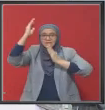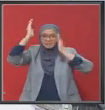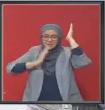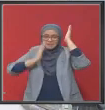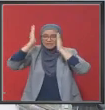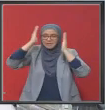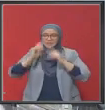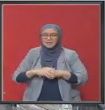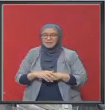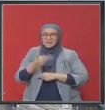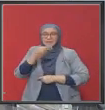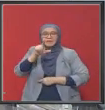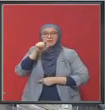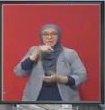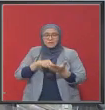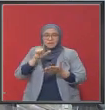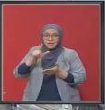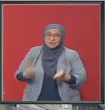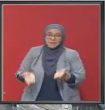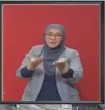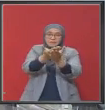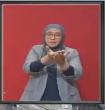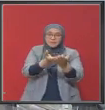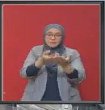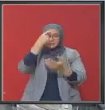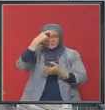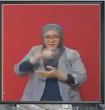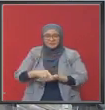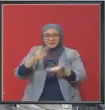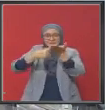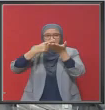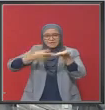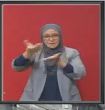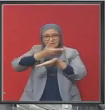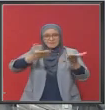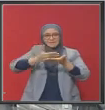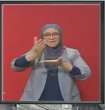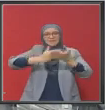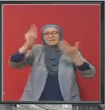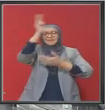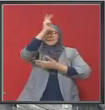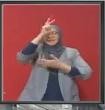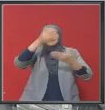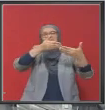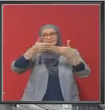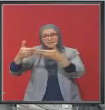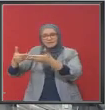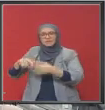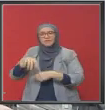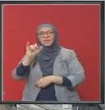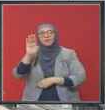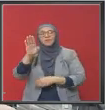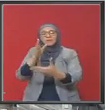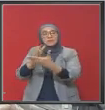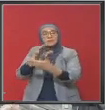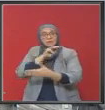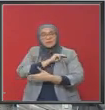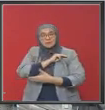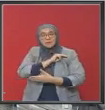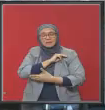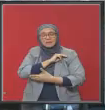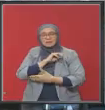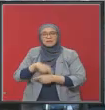dekade ini akan dibawa untuk pertimbangan pihak kerajaan selanjutnya menjauhi tentang